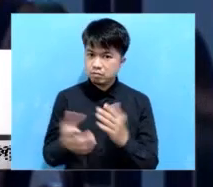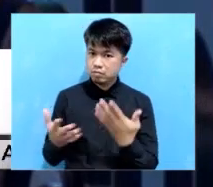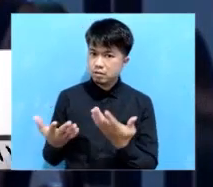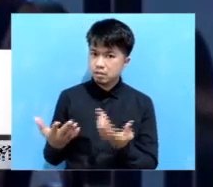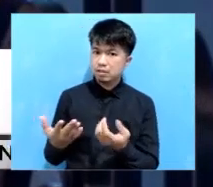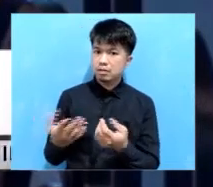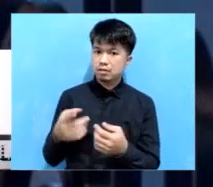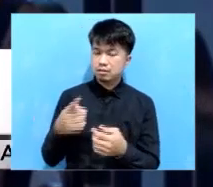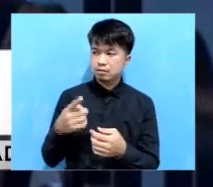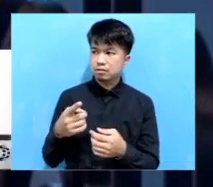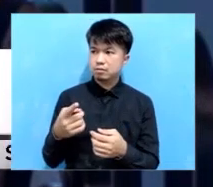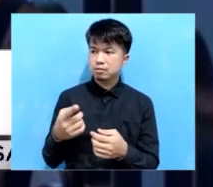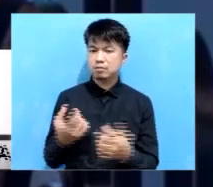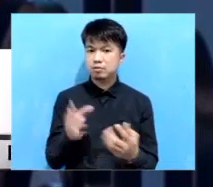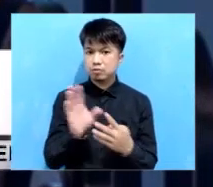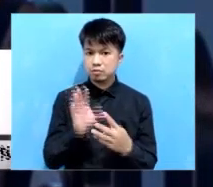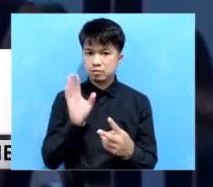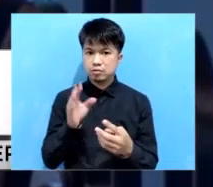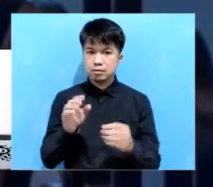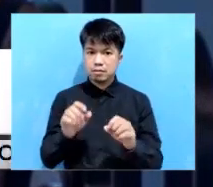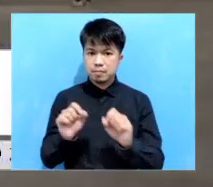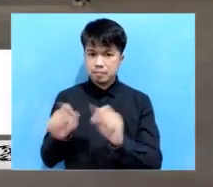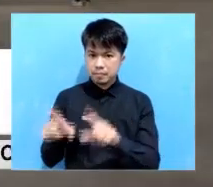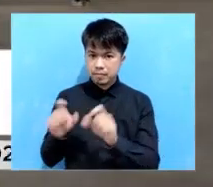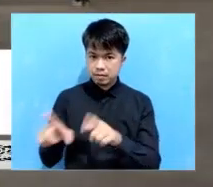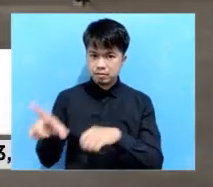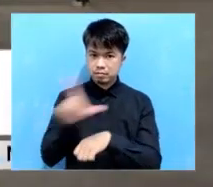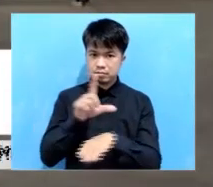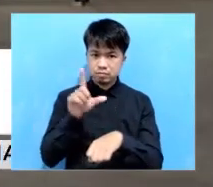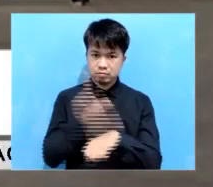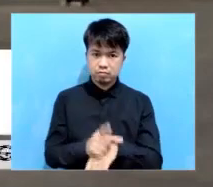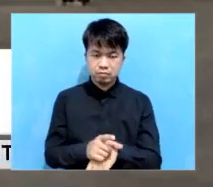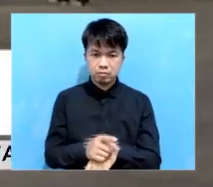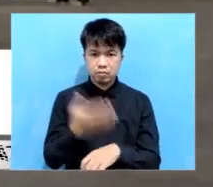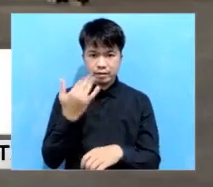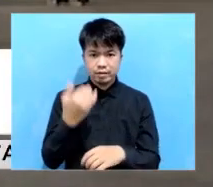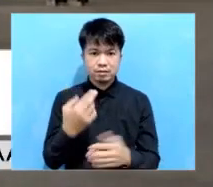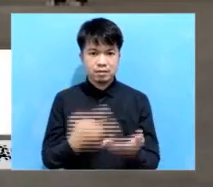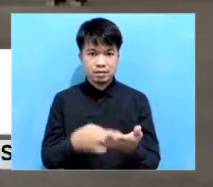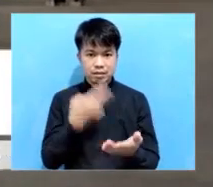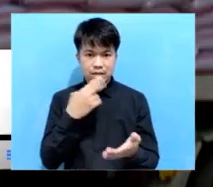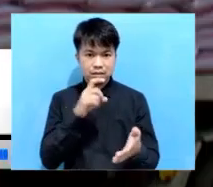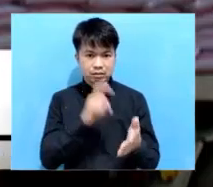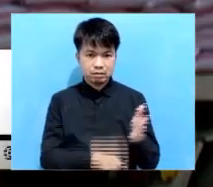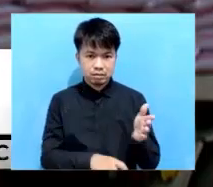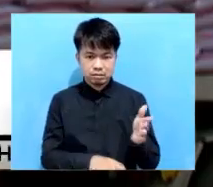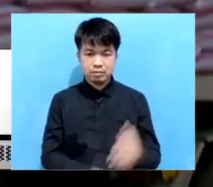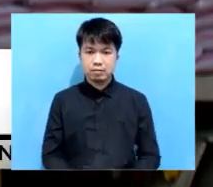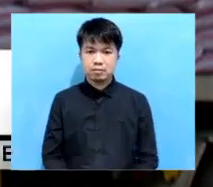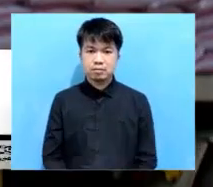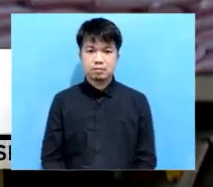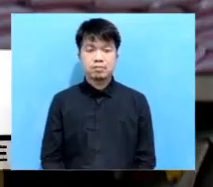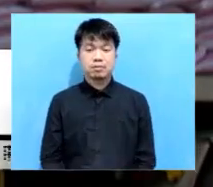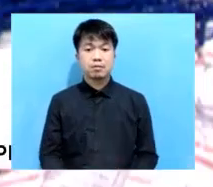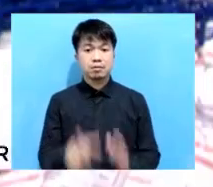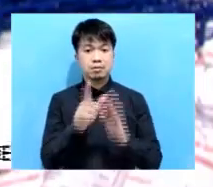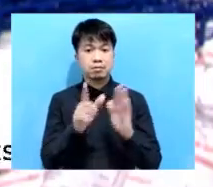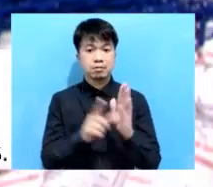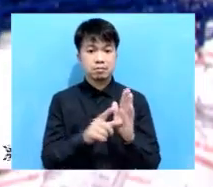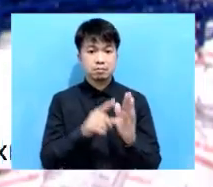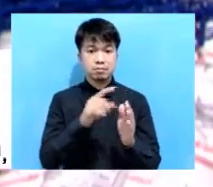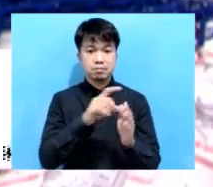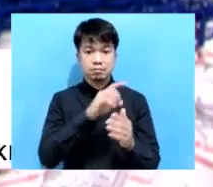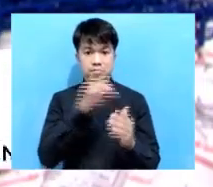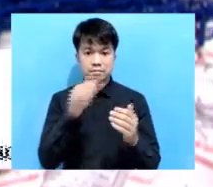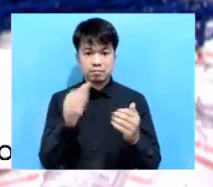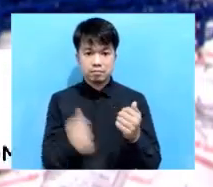lupa sapagkat meron na po tinatawag na rice tarification. Sa ilalim ng naturang batas, inaalis na ang mga restriction sa pag-aangkat